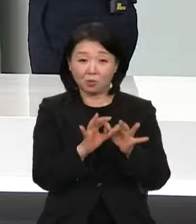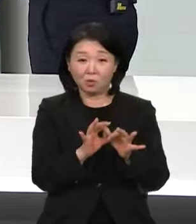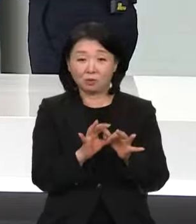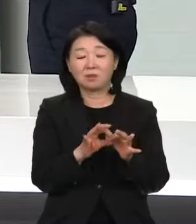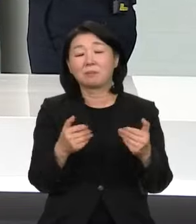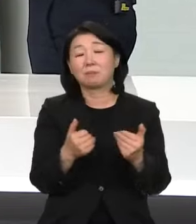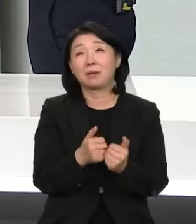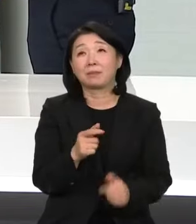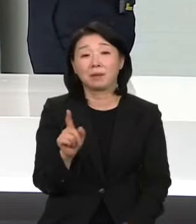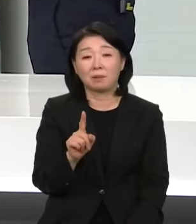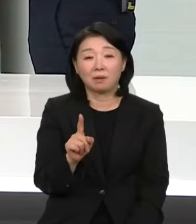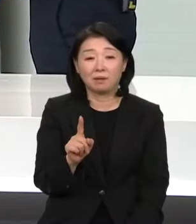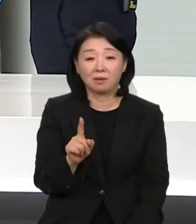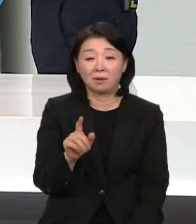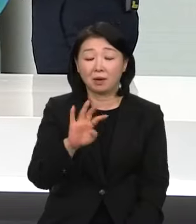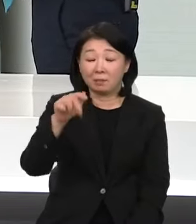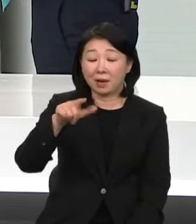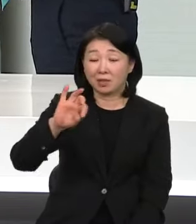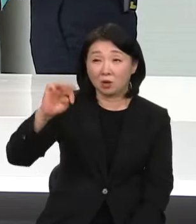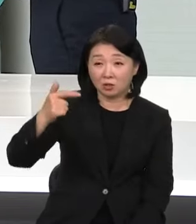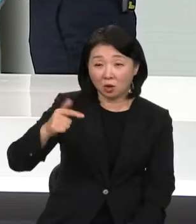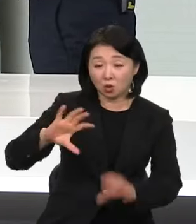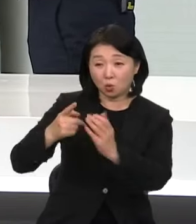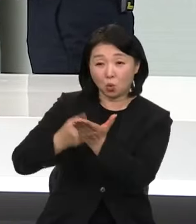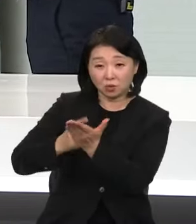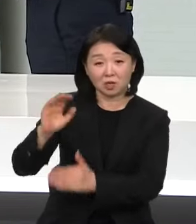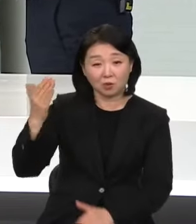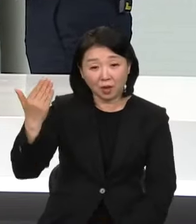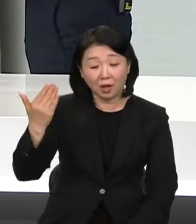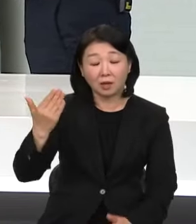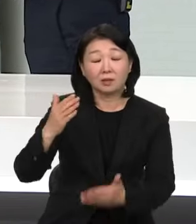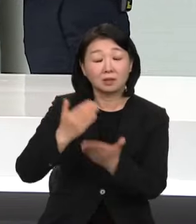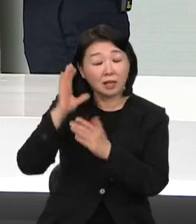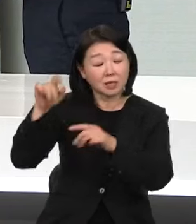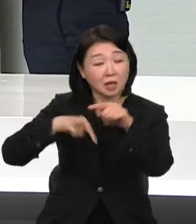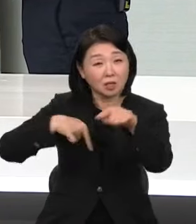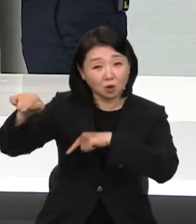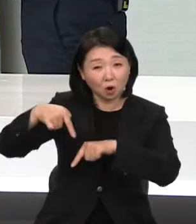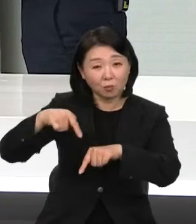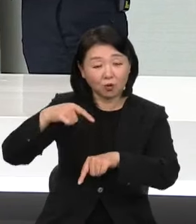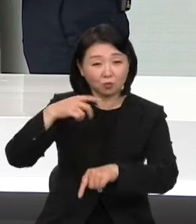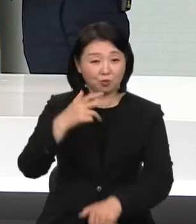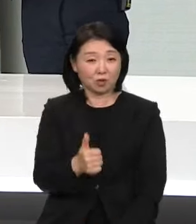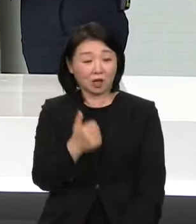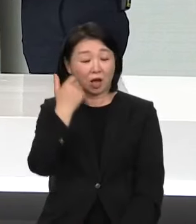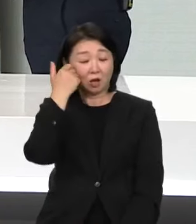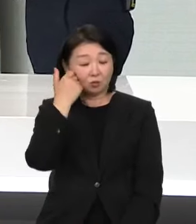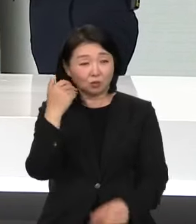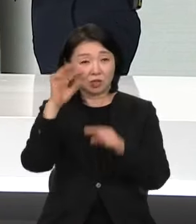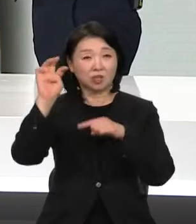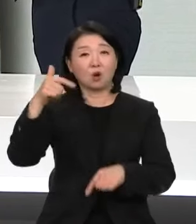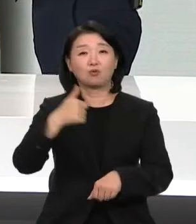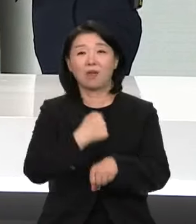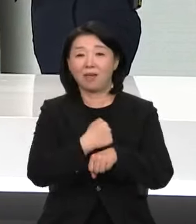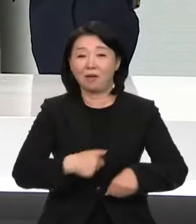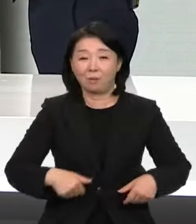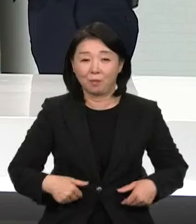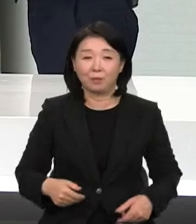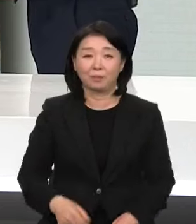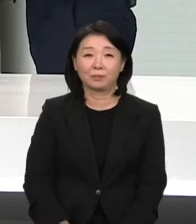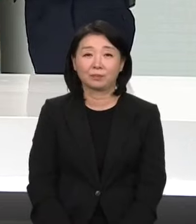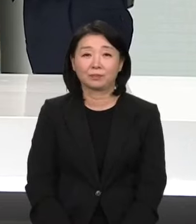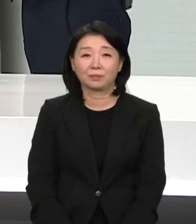반대로 자 박영선 만약에 총리가 된다고 하면 인사청문 위원장으로 이원주 의원이 해야 된다 뭐 이런 식의 또 의견들도 나오고 있는